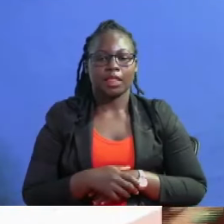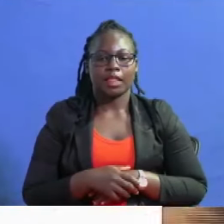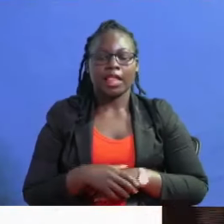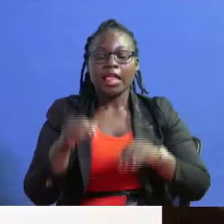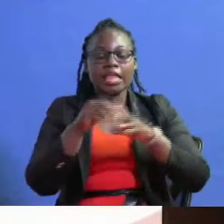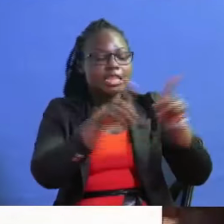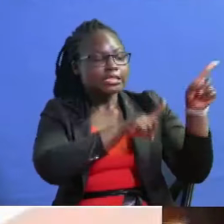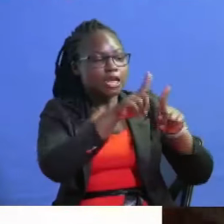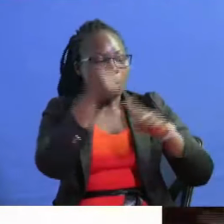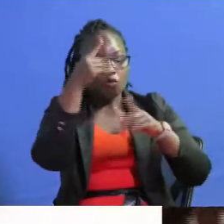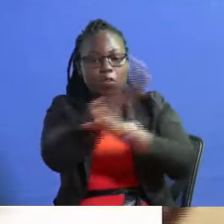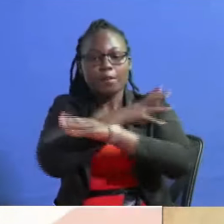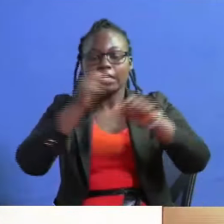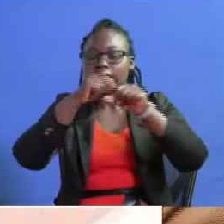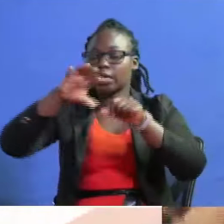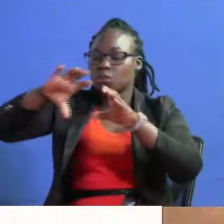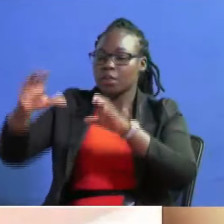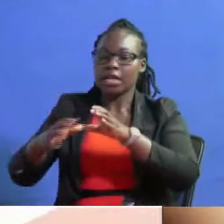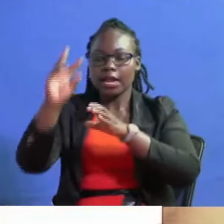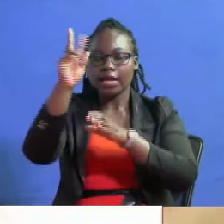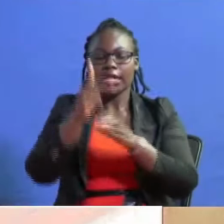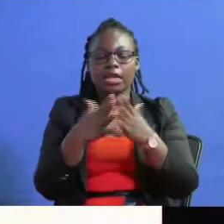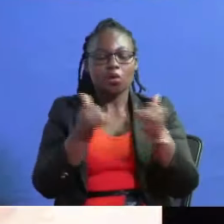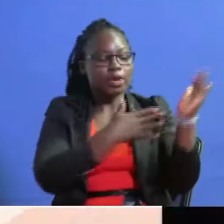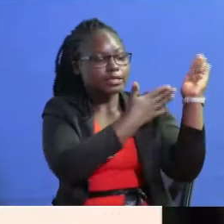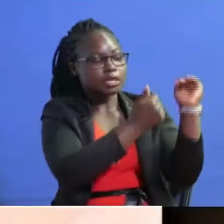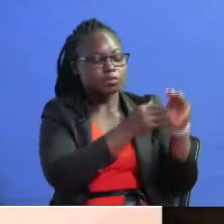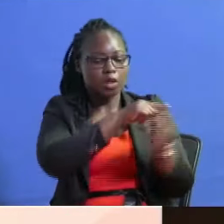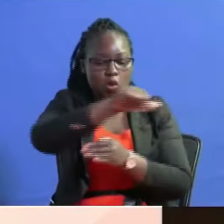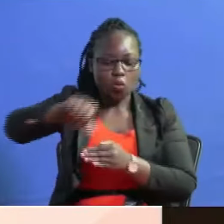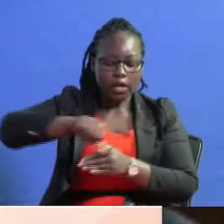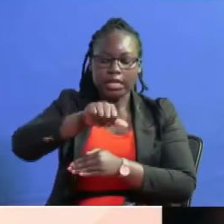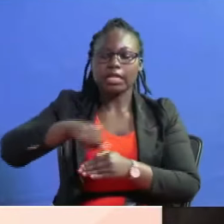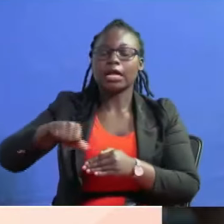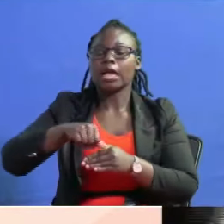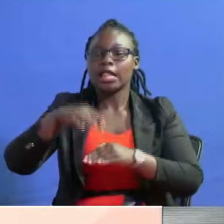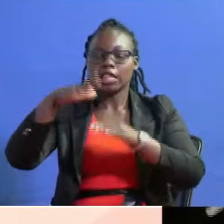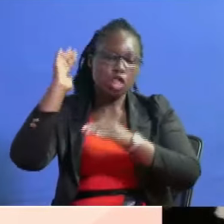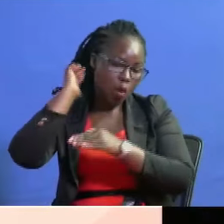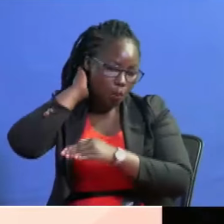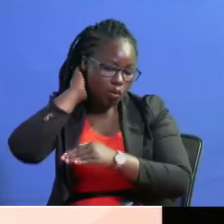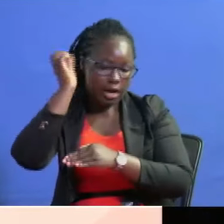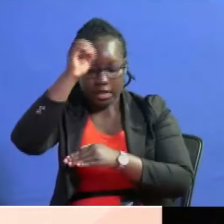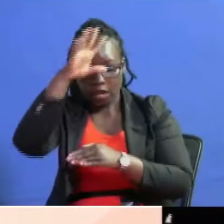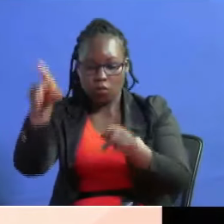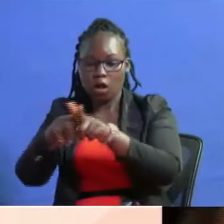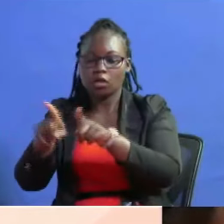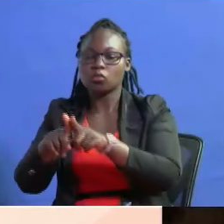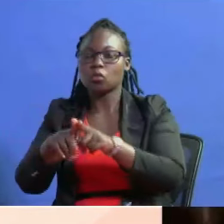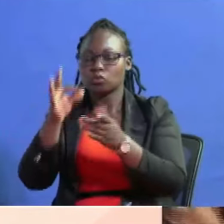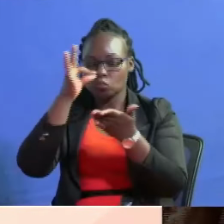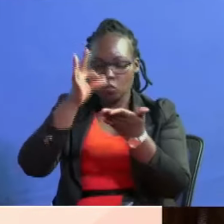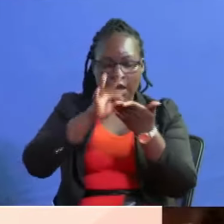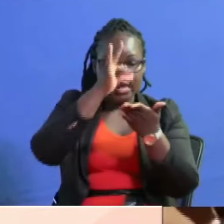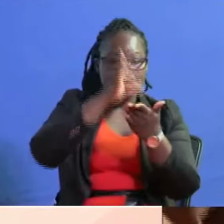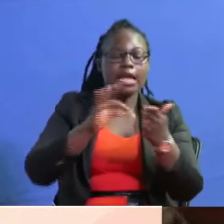Katika ziara yake Rais Mlima Kenya, Rais anatarajiwa kuzuru kaunti za Kiambu, Murang'a, Kirinyaga na Nyeri, huku